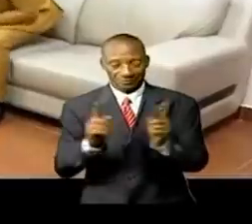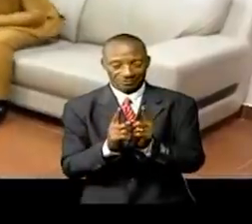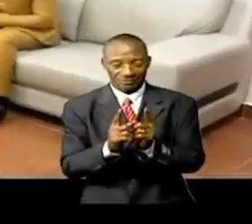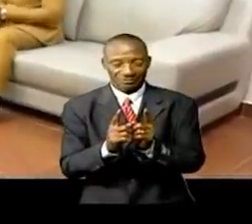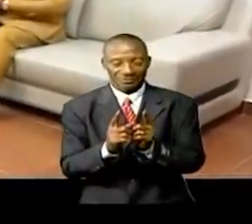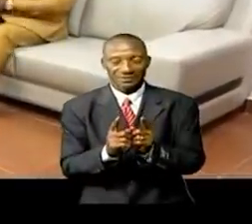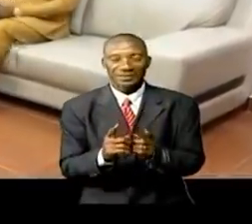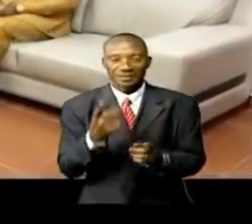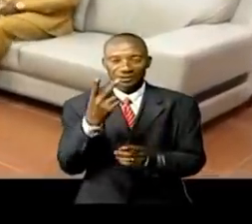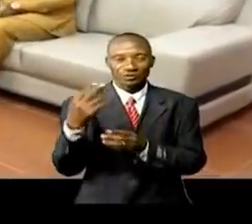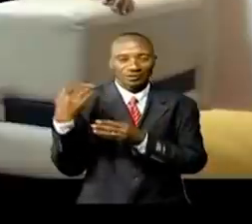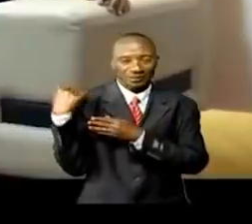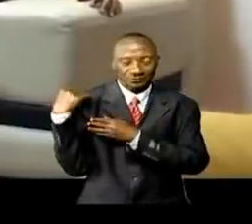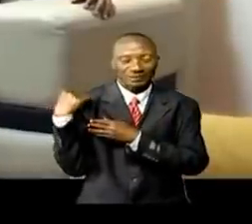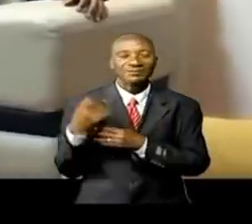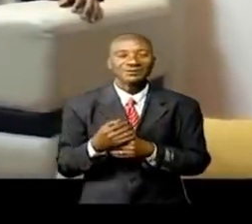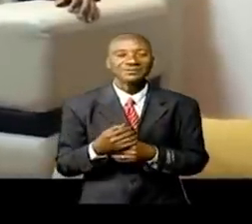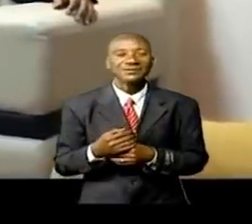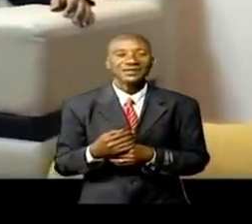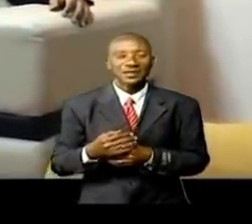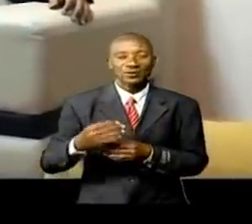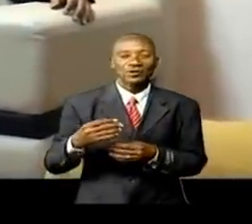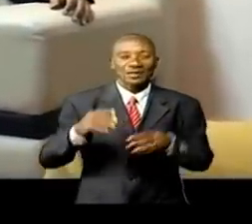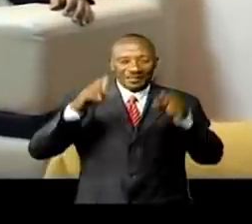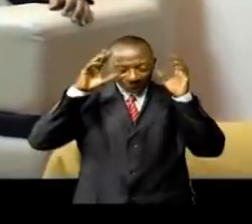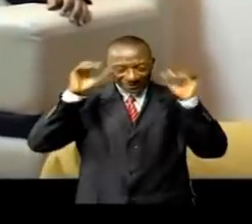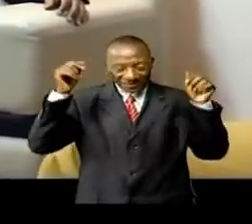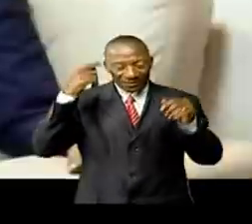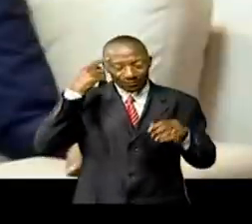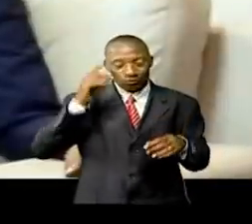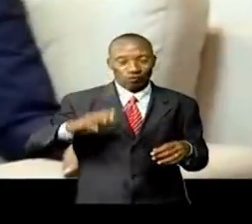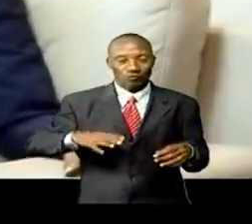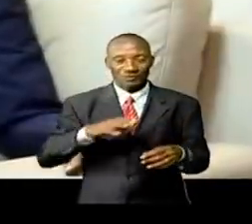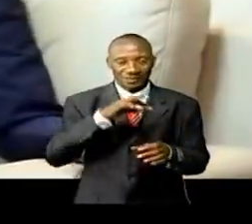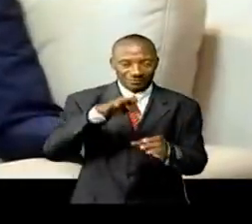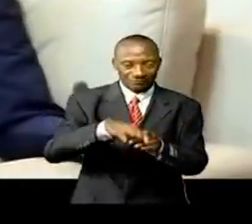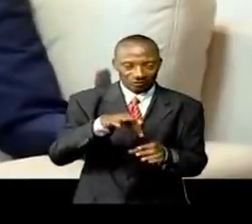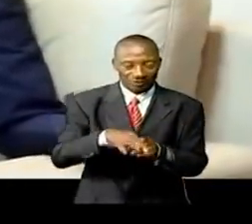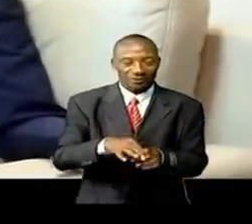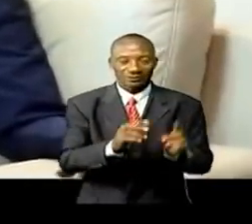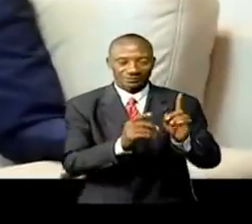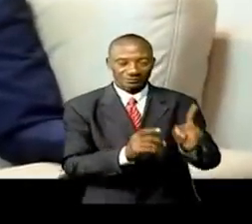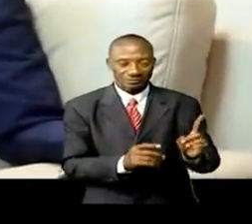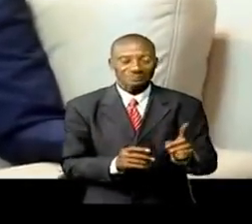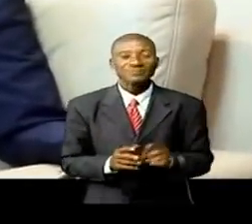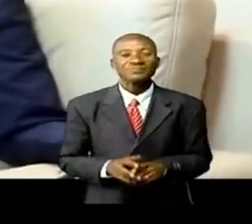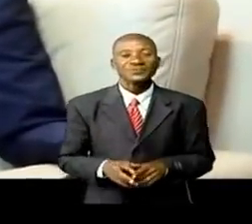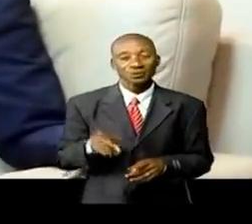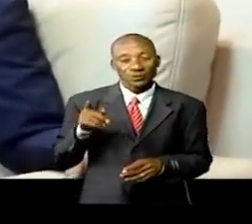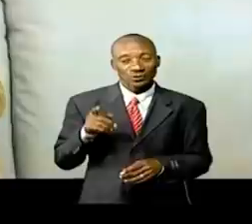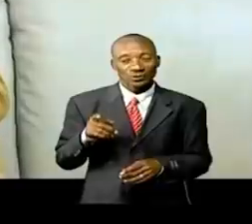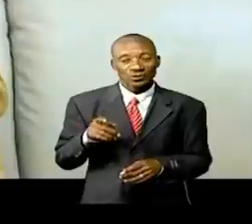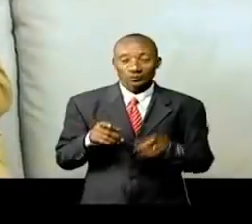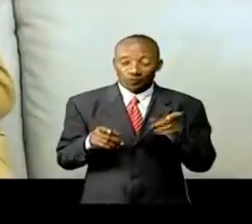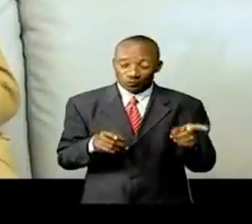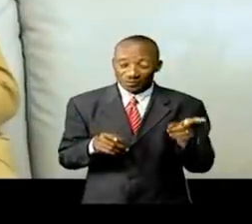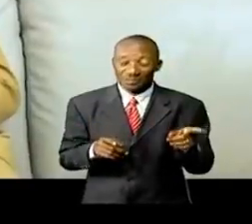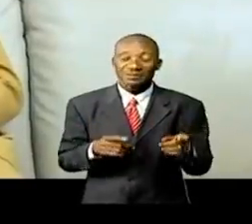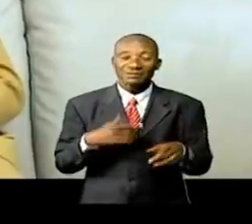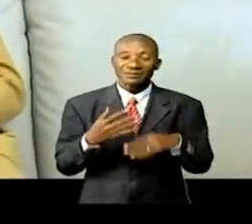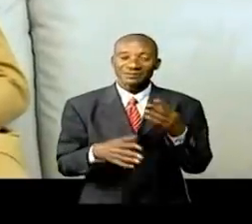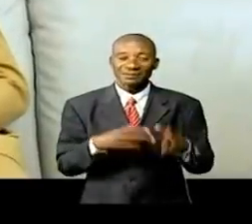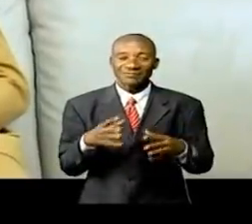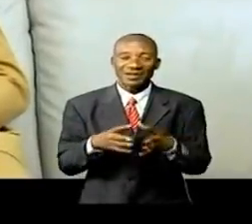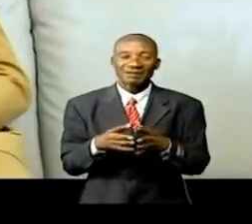Très bien. Merci. Le numéro 1 de la Commission électorale nationale indépendante, Denis Kadima Kazali, a eu une séance de travail avec le chef de service